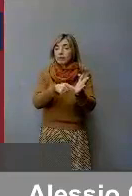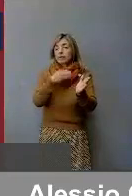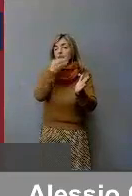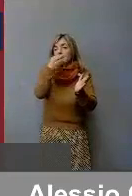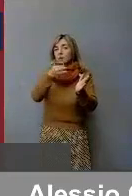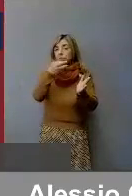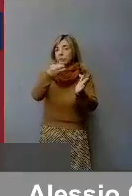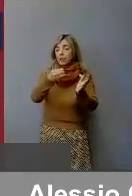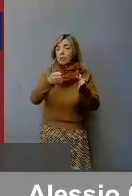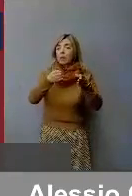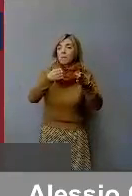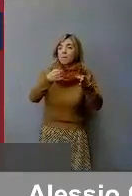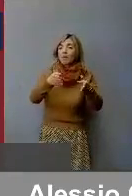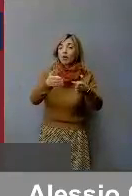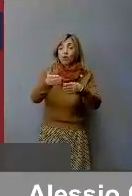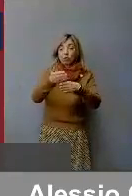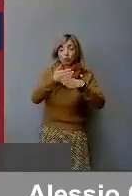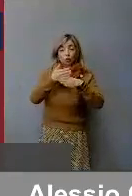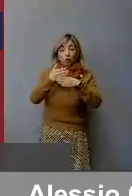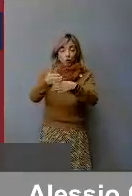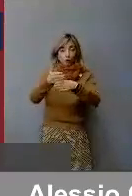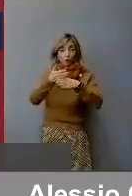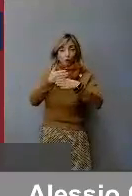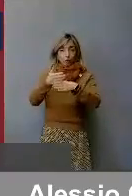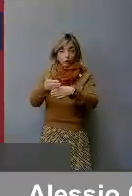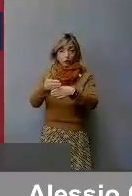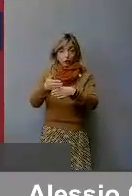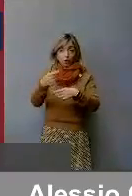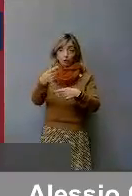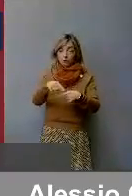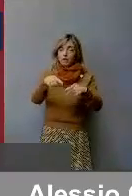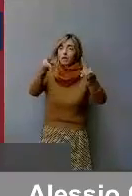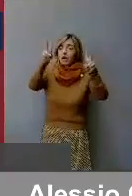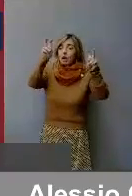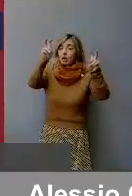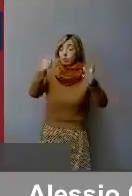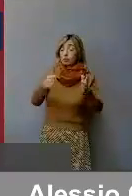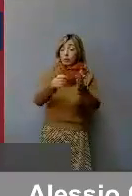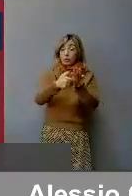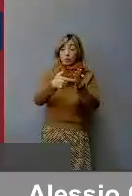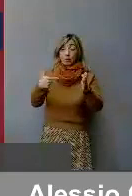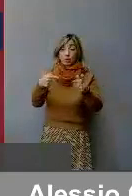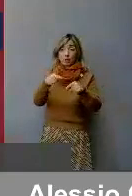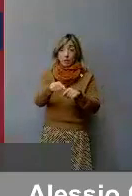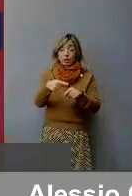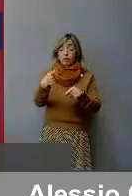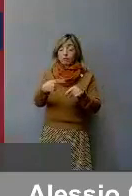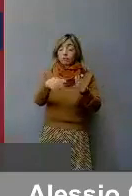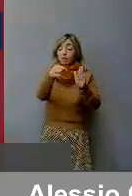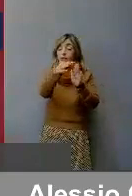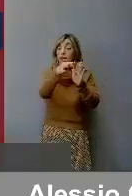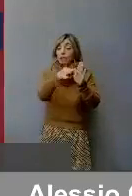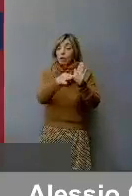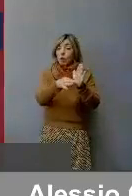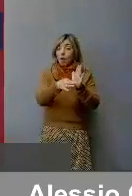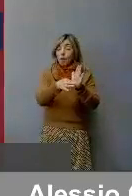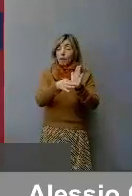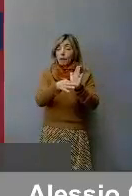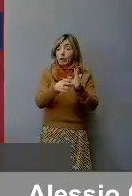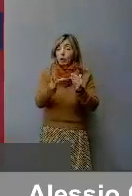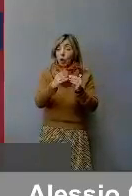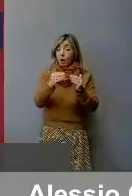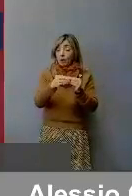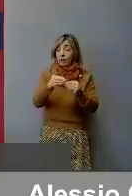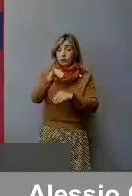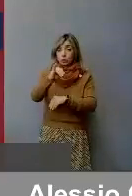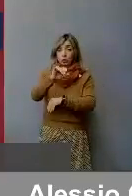riportare diciamo al centro dell'attenzione un argomento essenziale cioè quello del regolamento per l'applicazione delle ai servizi e alle prestazioni